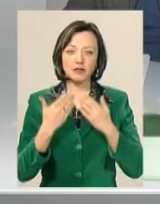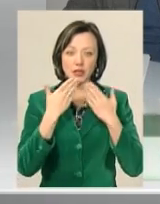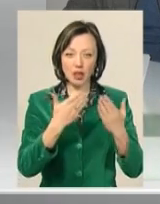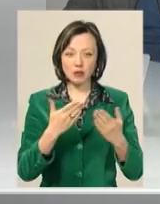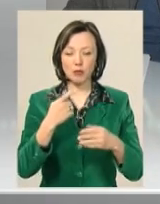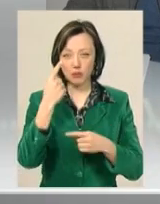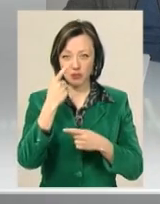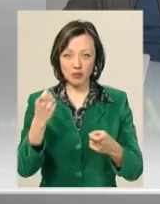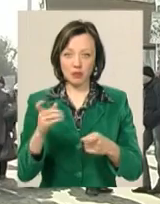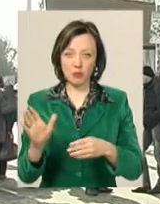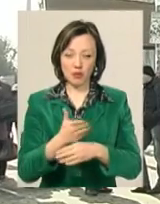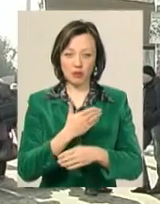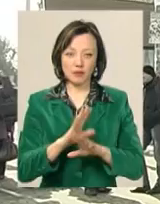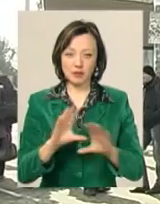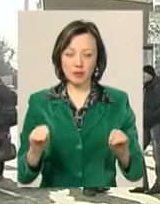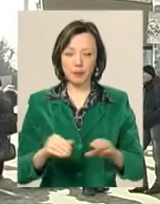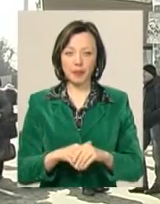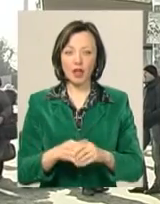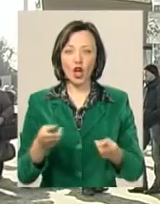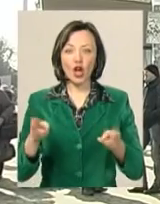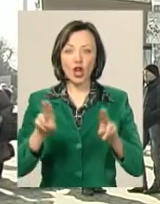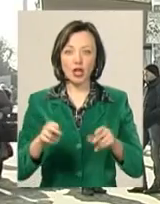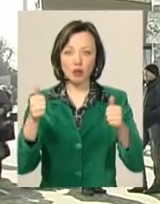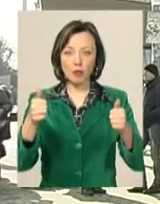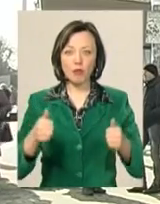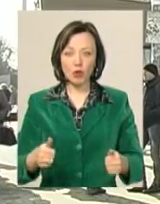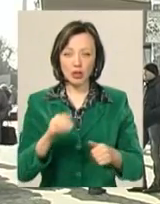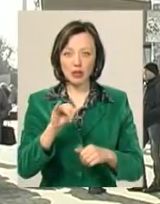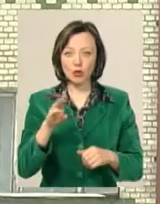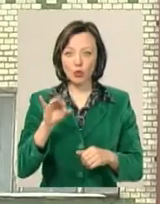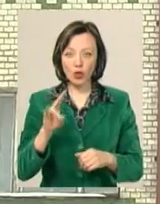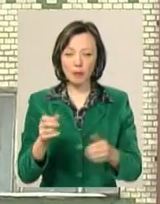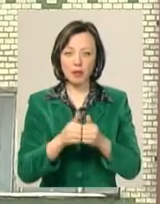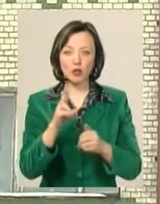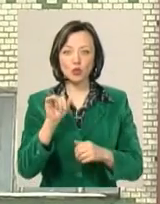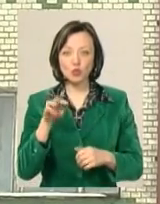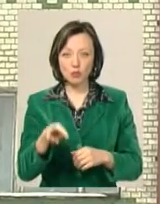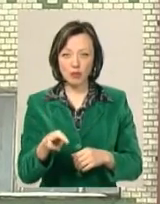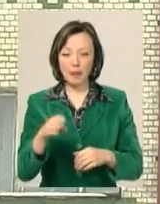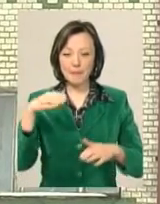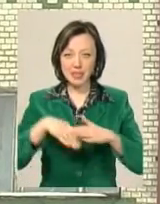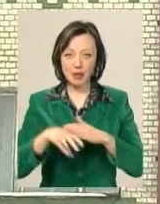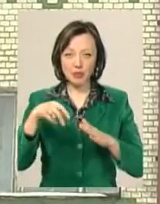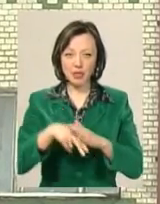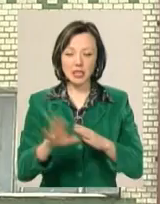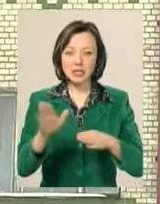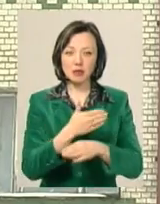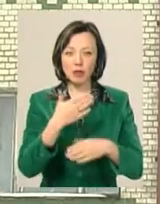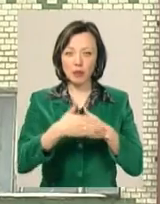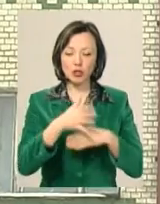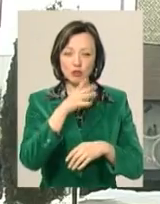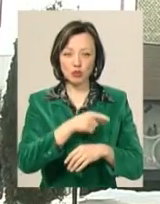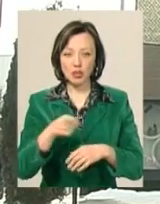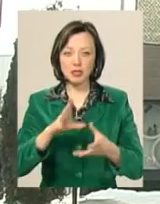про демонтацію. Решту бігбордів Тритону біля ЦУМу та підземного переходу, за словами пана Чорнієвича, знімуть найближчим